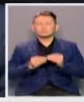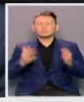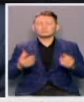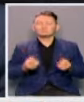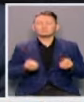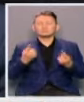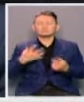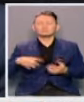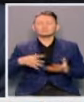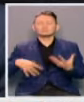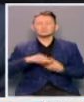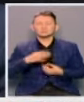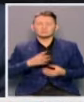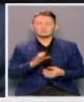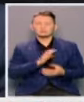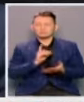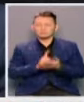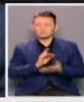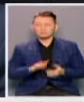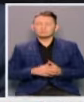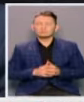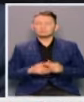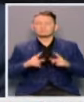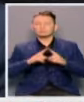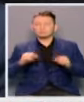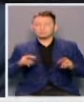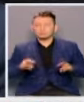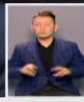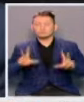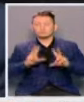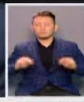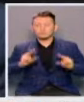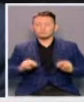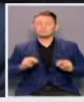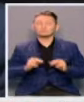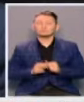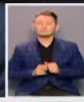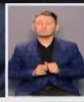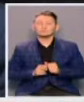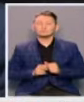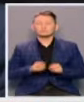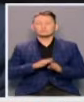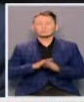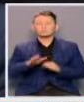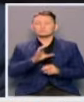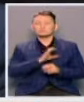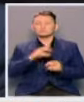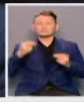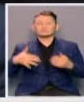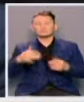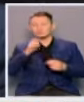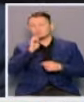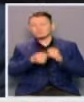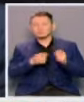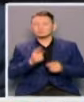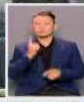қажет? Сондықтан мектеп әкімшілігіне, мұғалімдерге бағалы сыйлық алуға